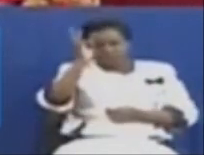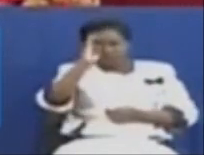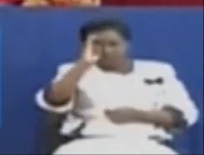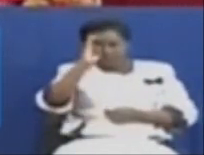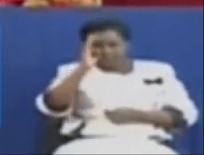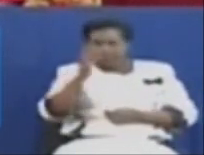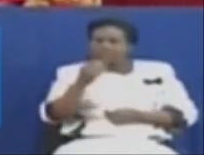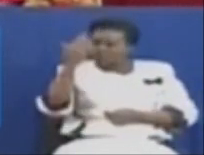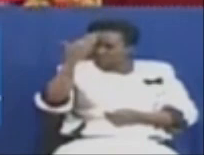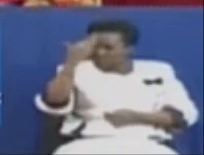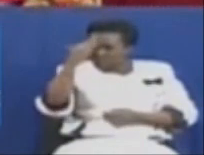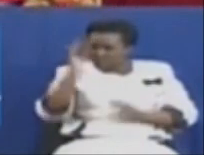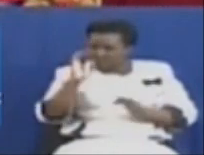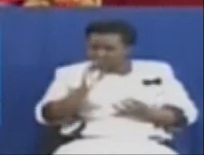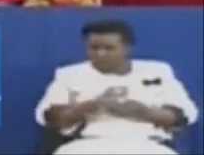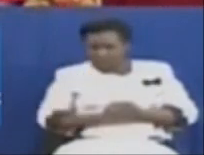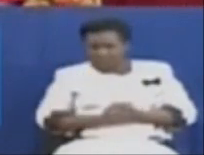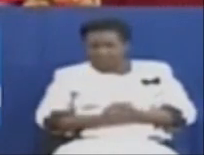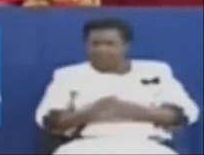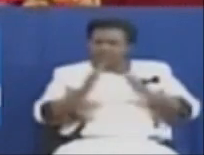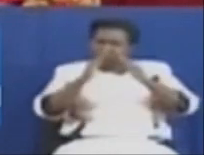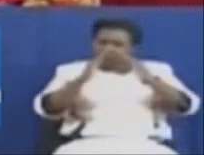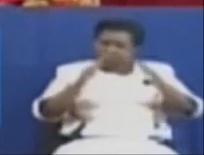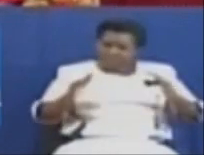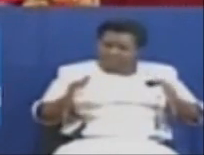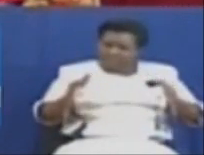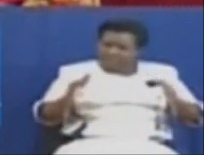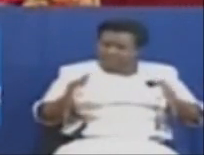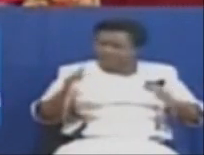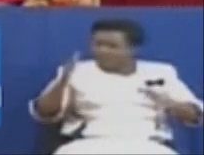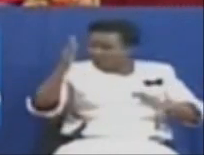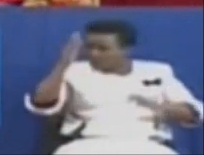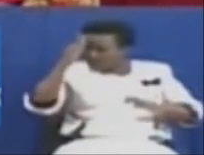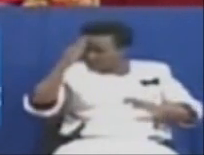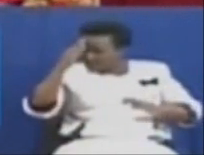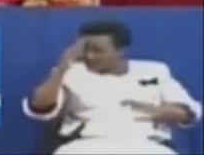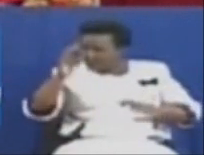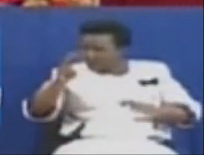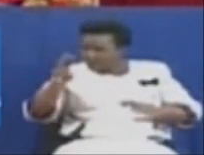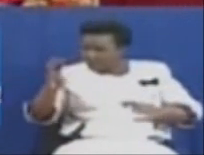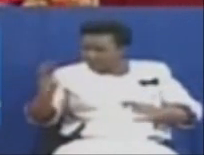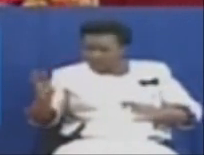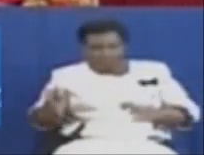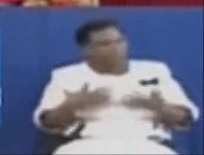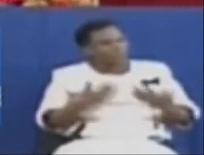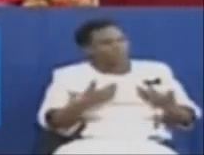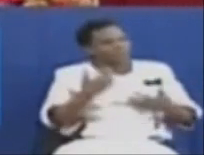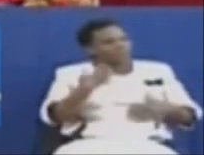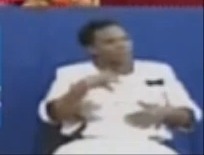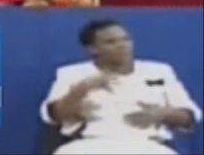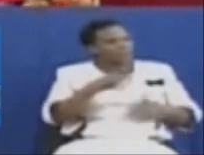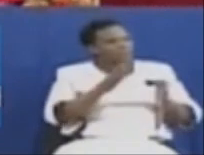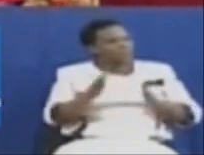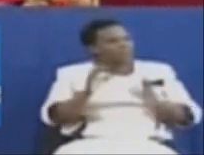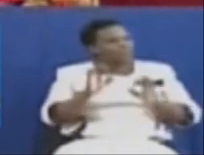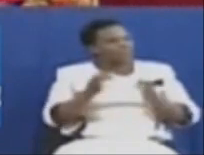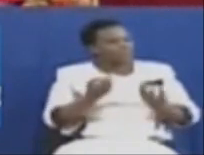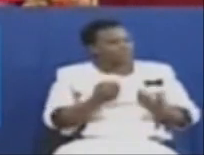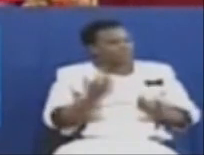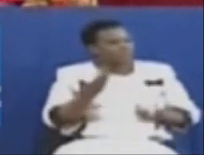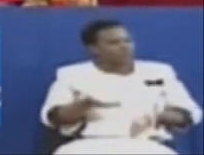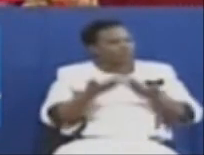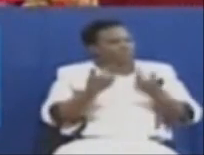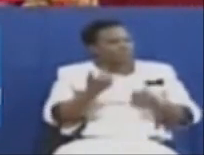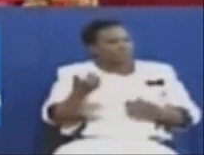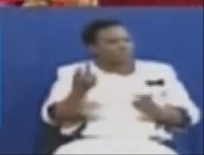mtoto wake wanaomba ili waweze kujikimu kimaisha. Je, wizara yake swala